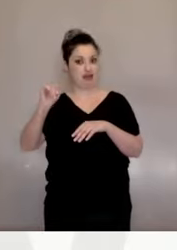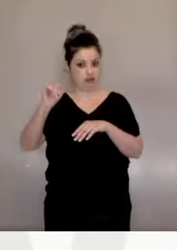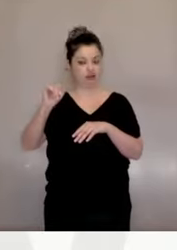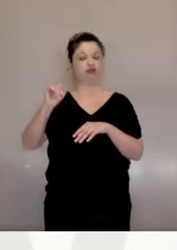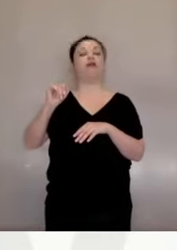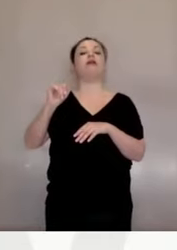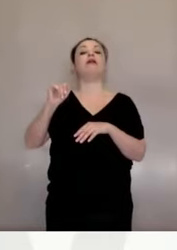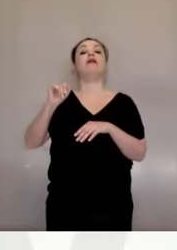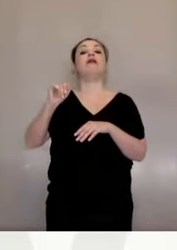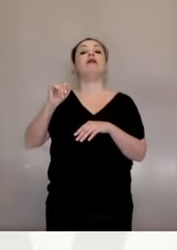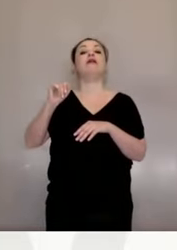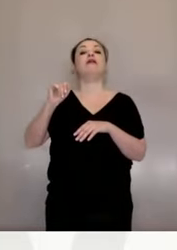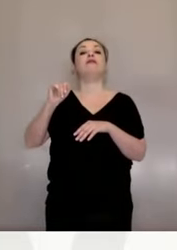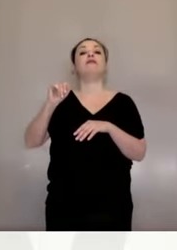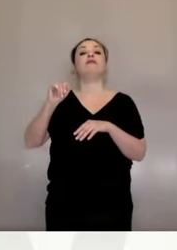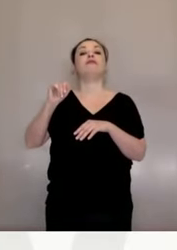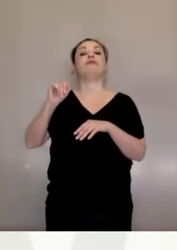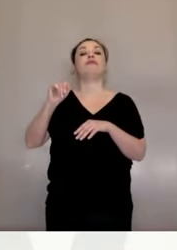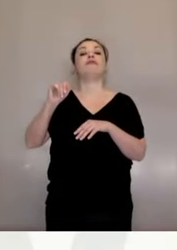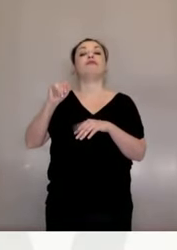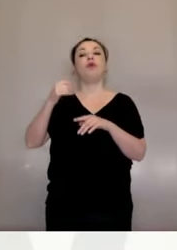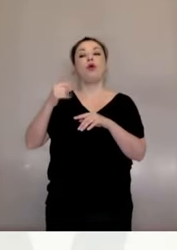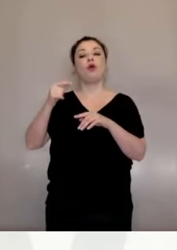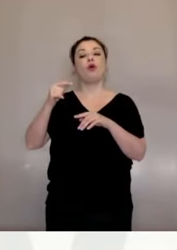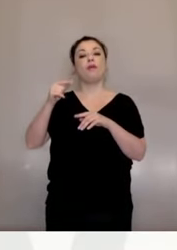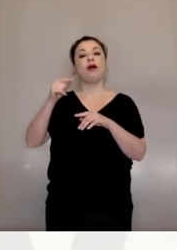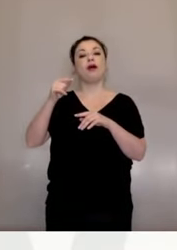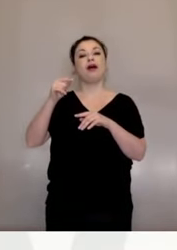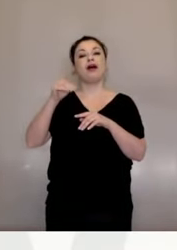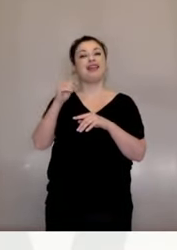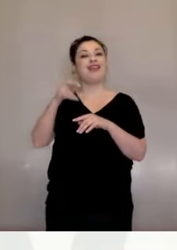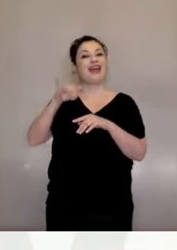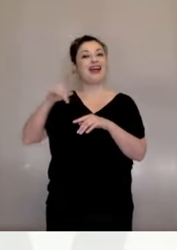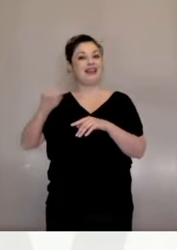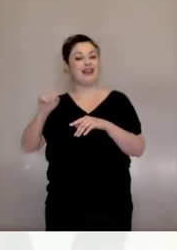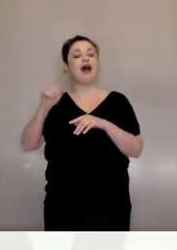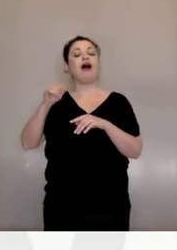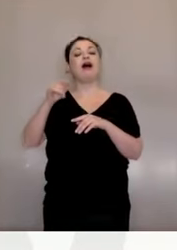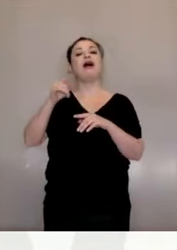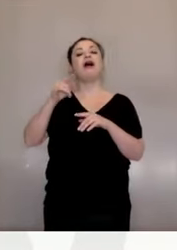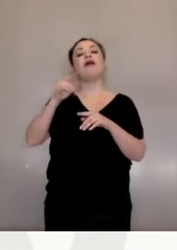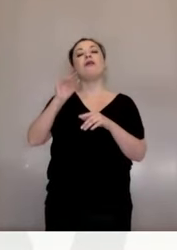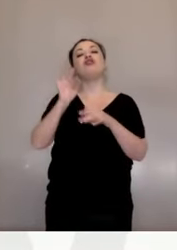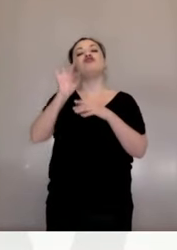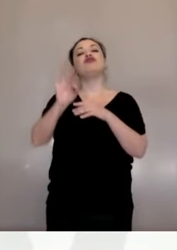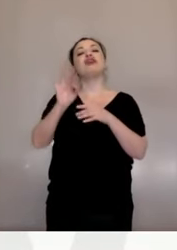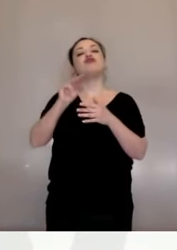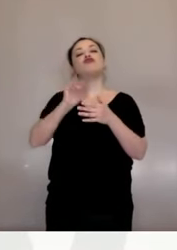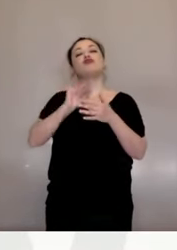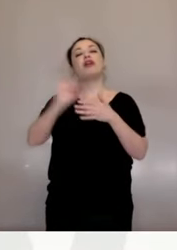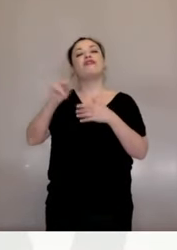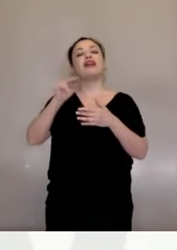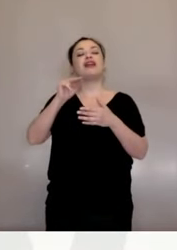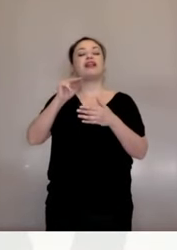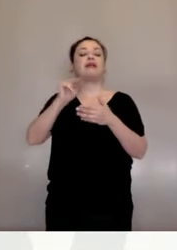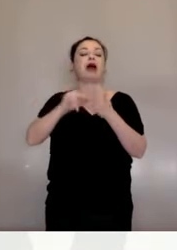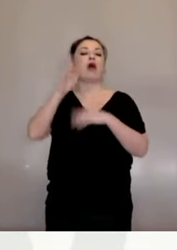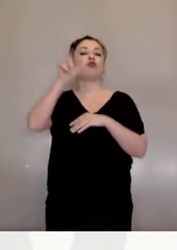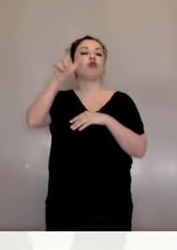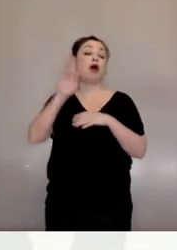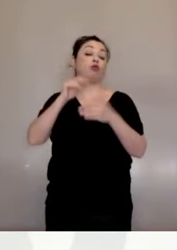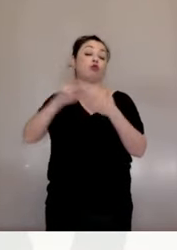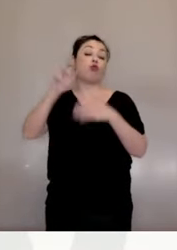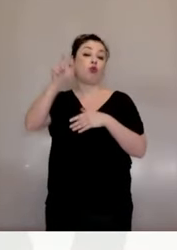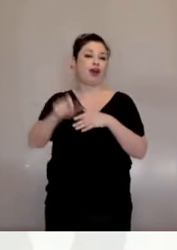differenza. Poche righe prima, Derrida cita Edmond Jabès, uno scrittore in lingua francese,